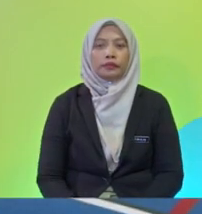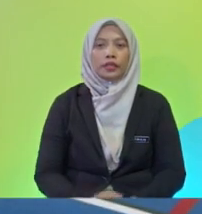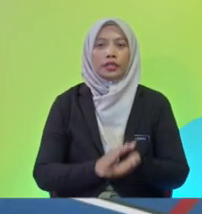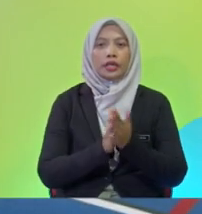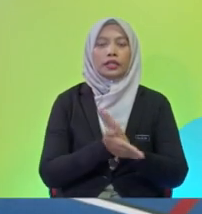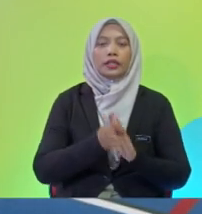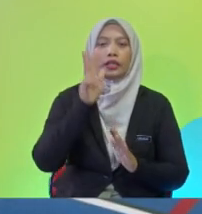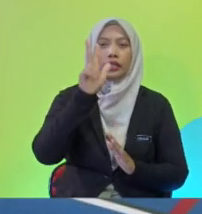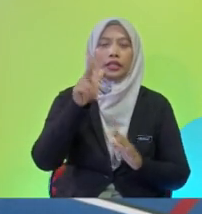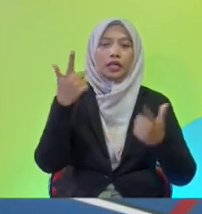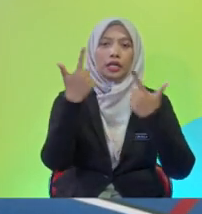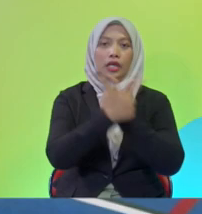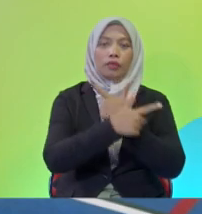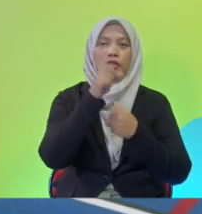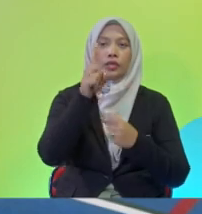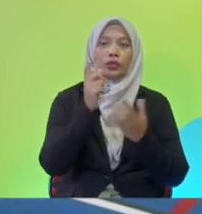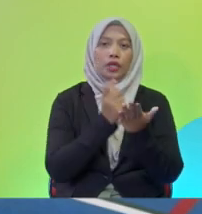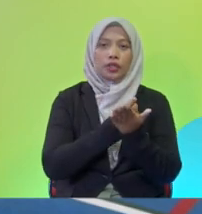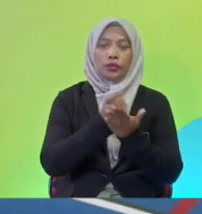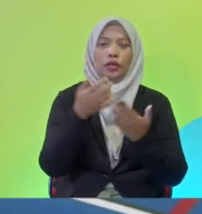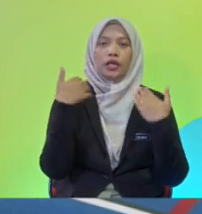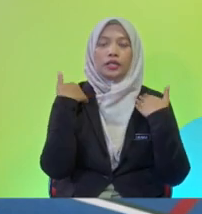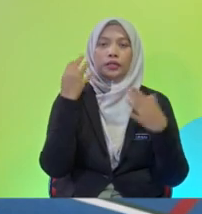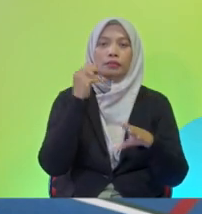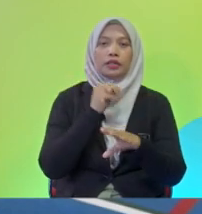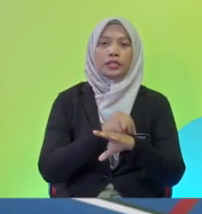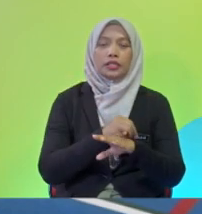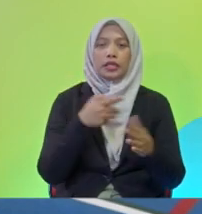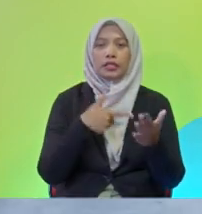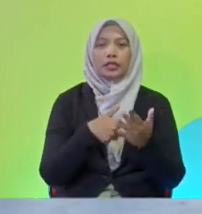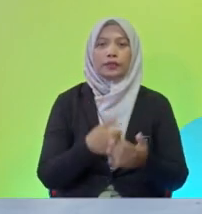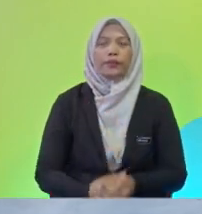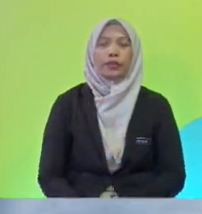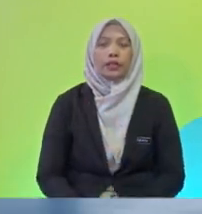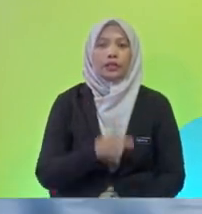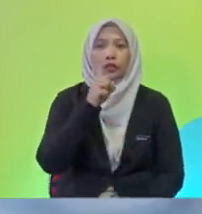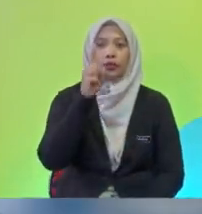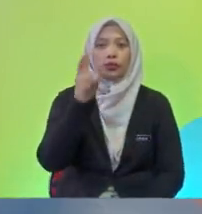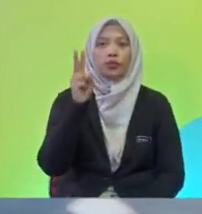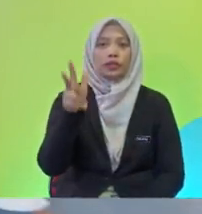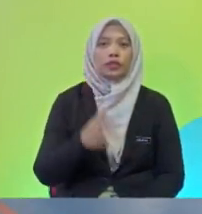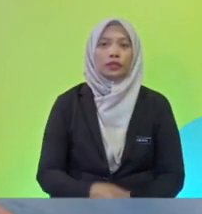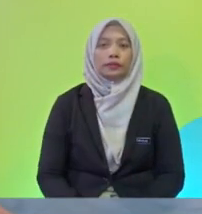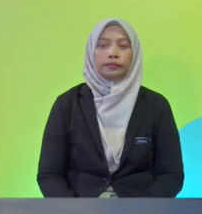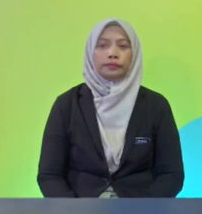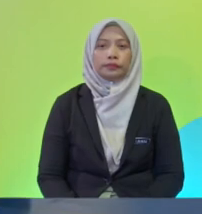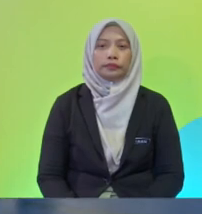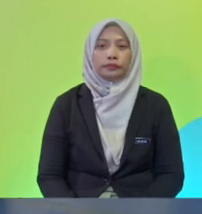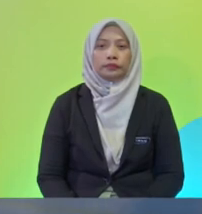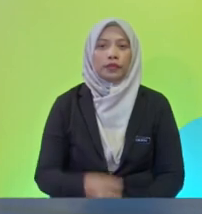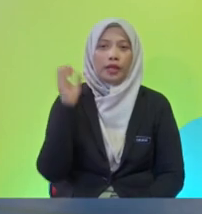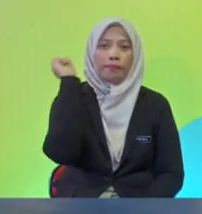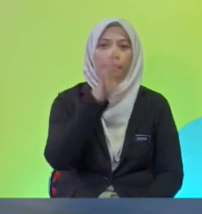Jadi tiga lawan satu. Teruskan, ada masa lagi. Satu, dua, tiga. Kau, kau, kau. Okey,